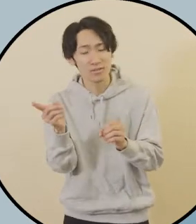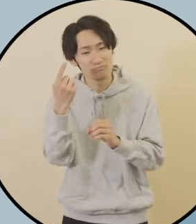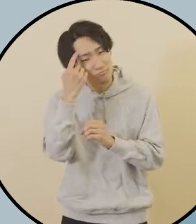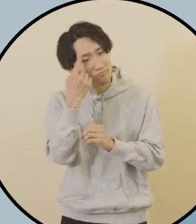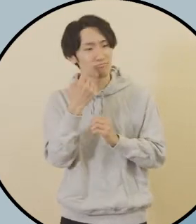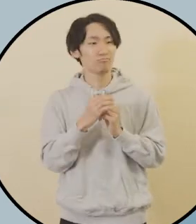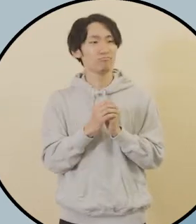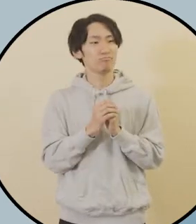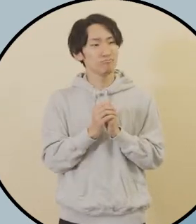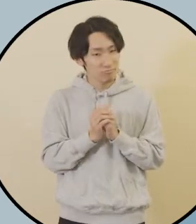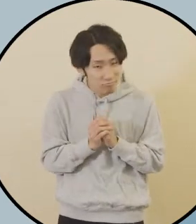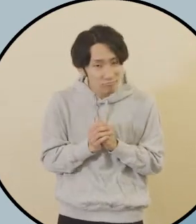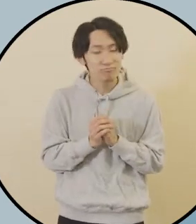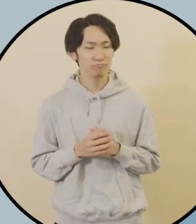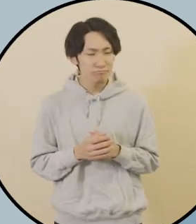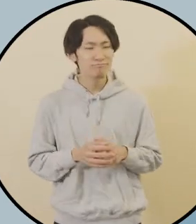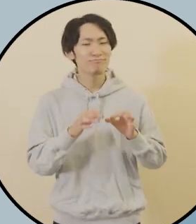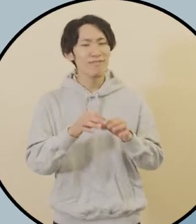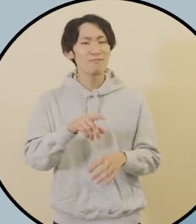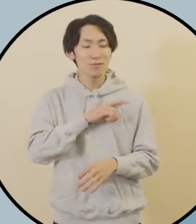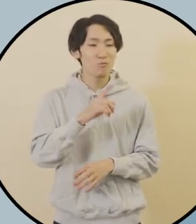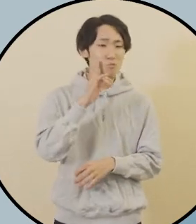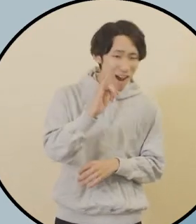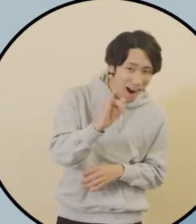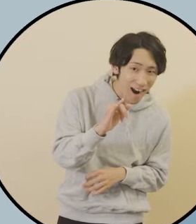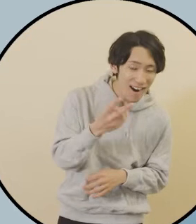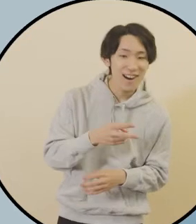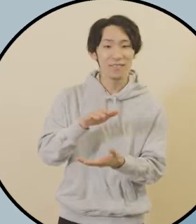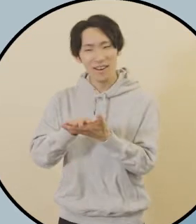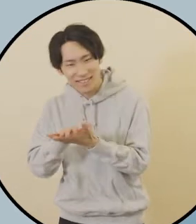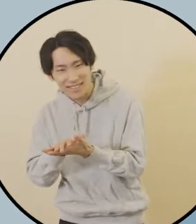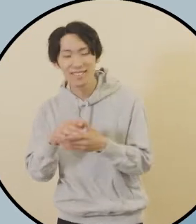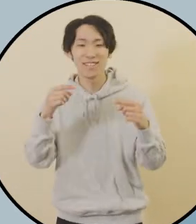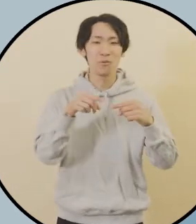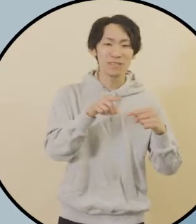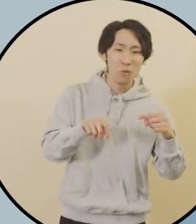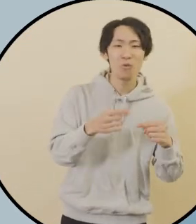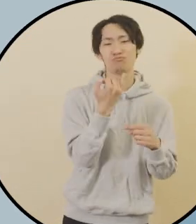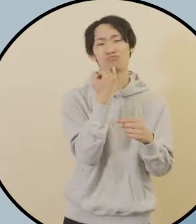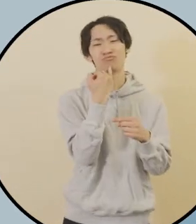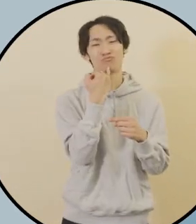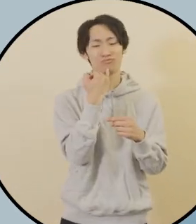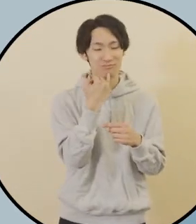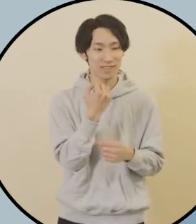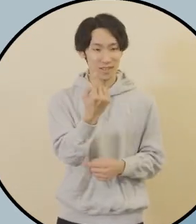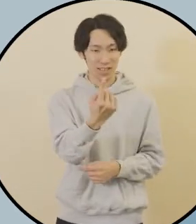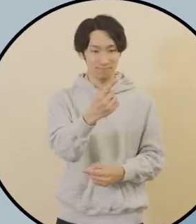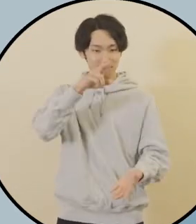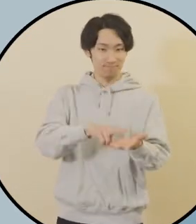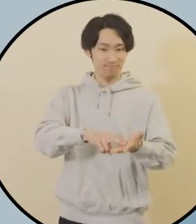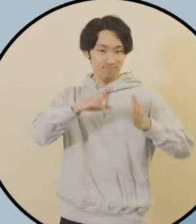いって言っちゃうと思うんですよねーだからねまずは親でも ec友達でも恋人でもいいんですけどある